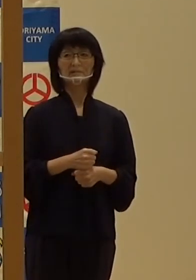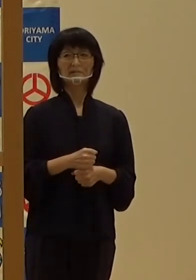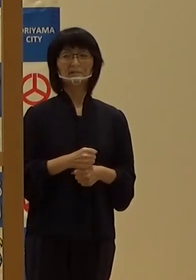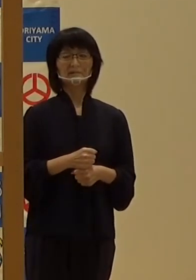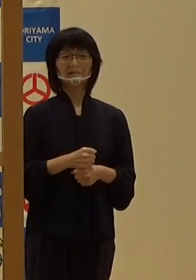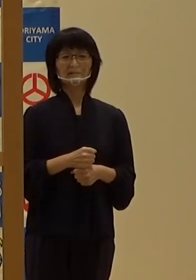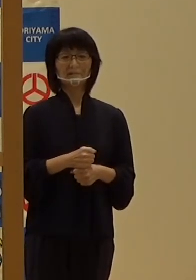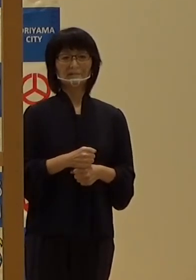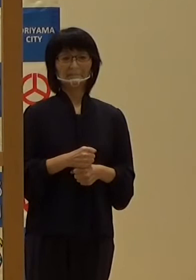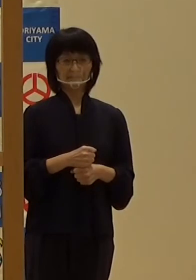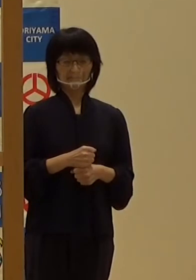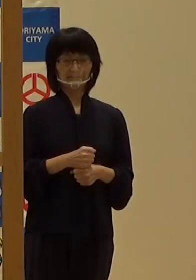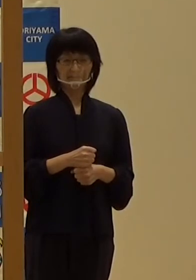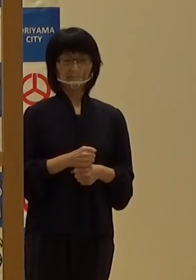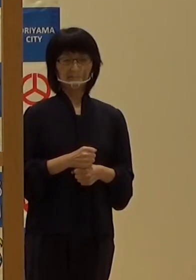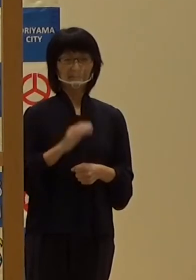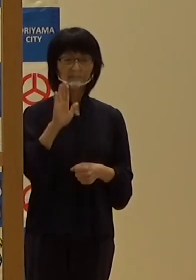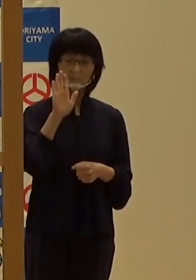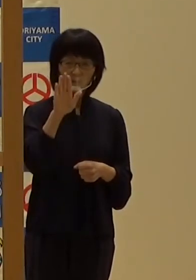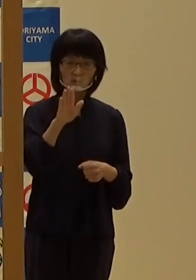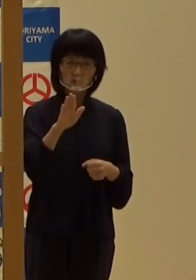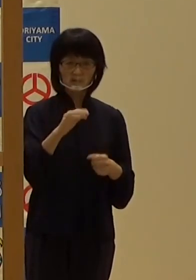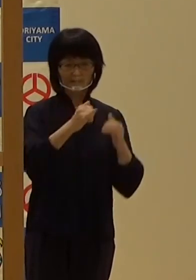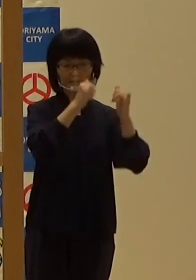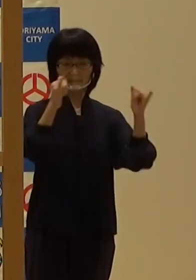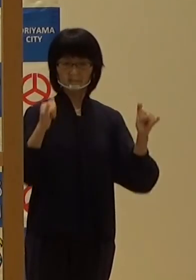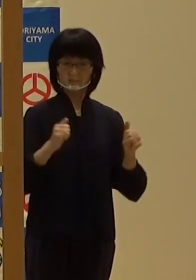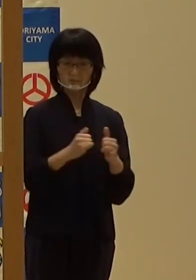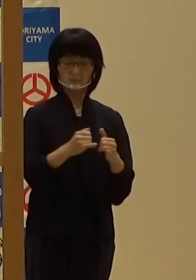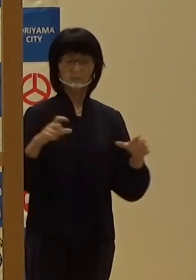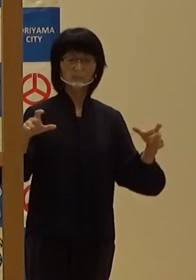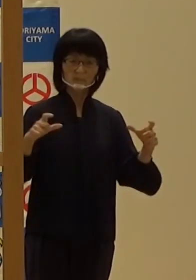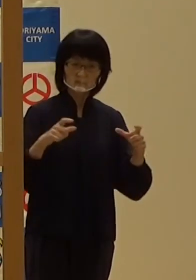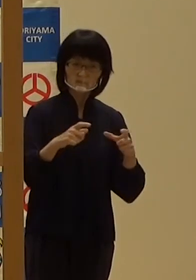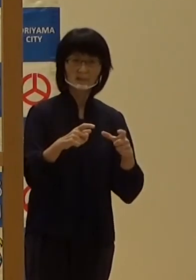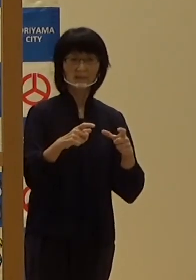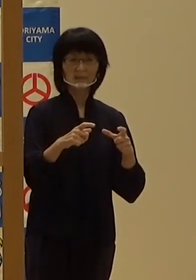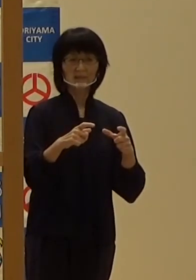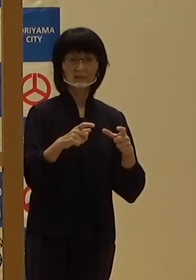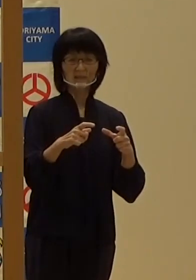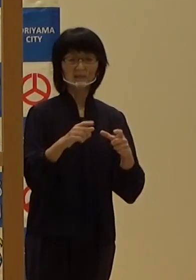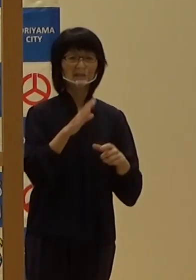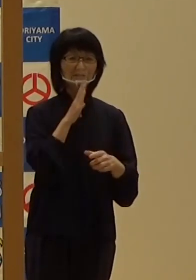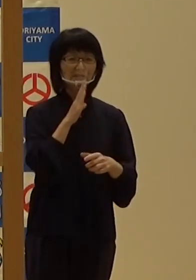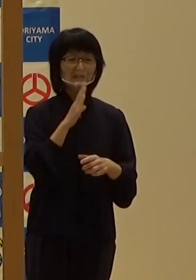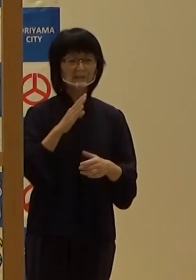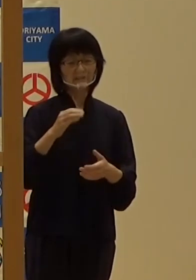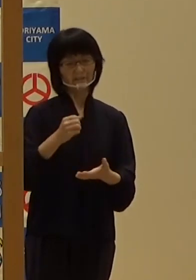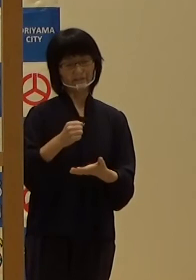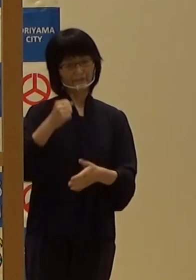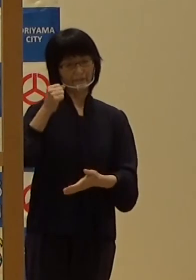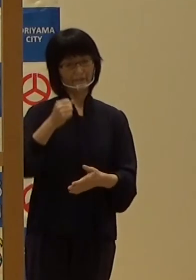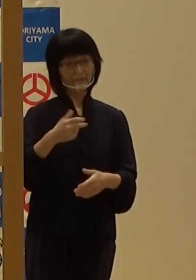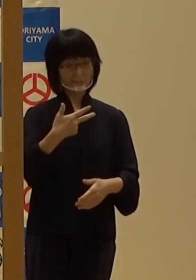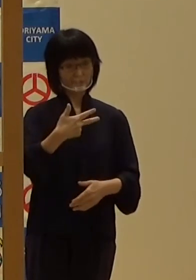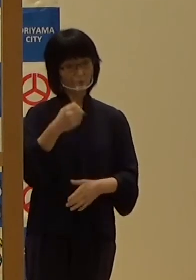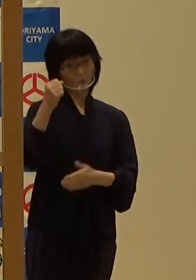立の理念というのはこれから人口が減少していって、自治体の財政が厳しくなる中